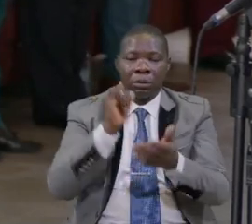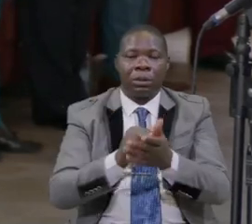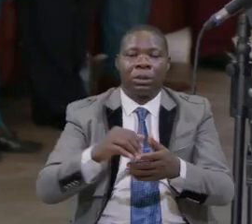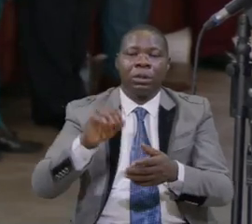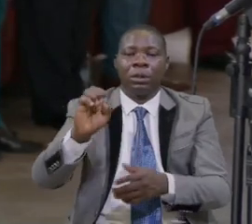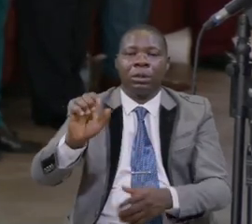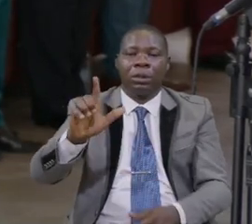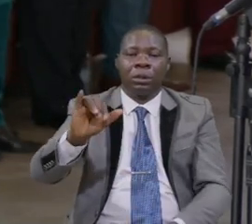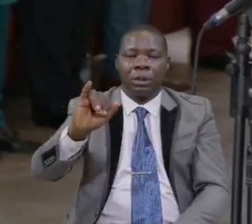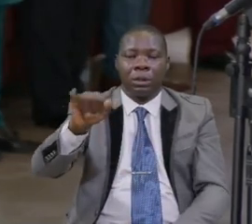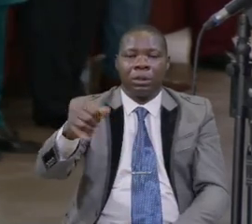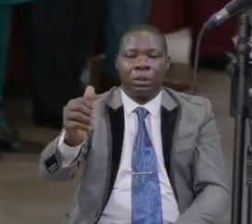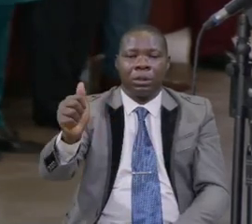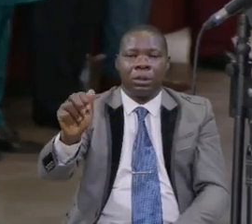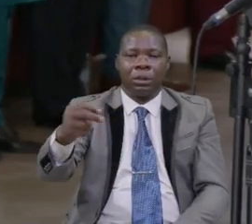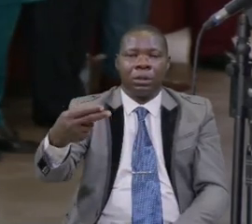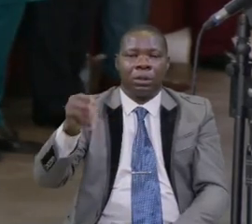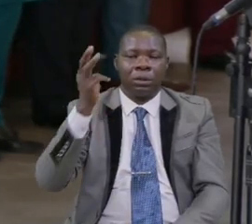qu'Élie allait partir,